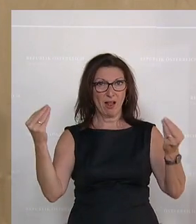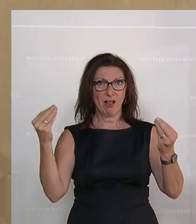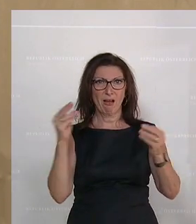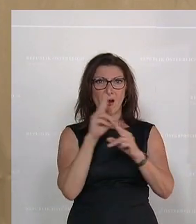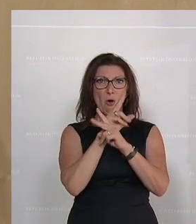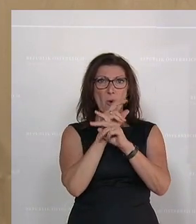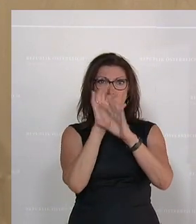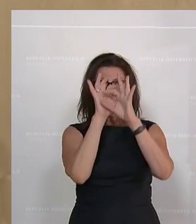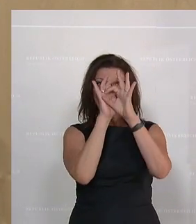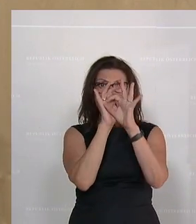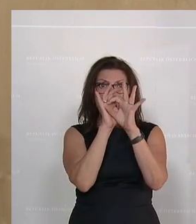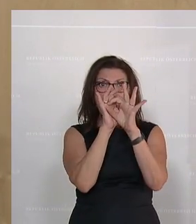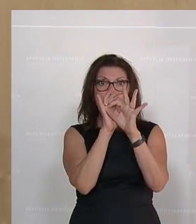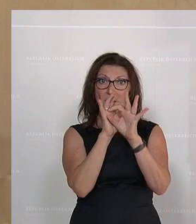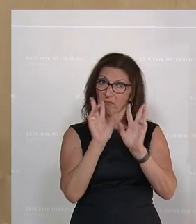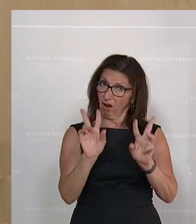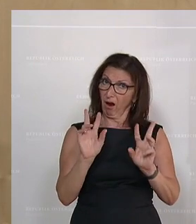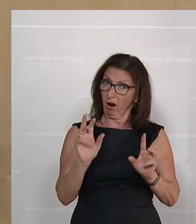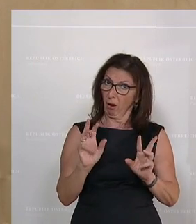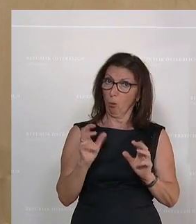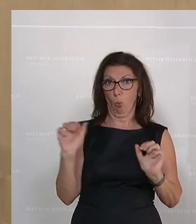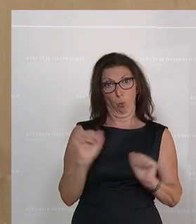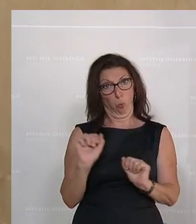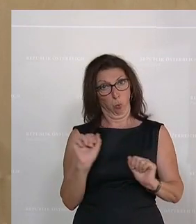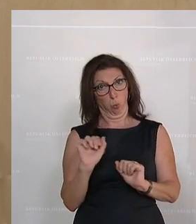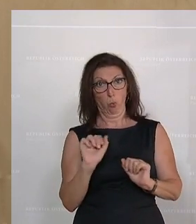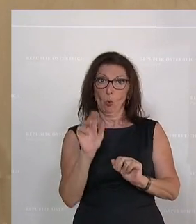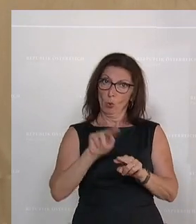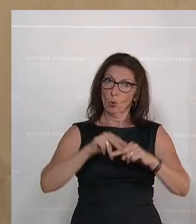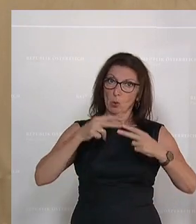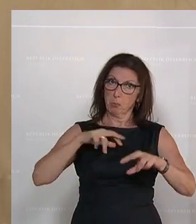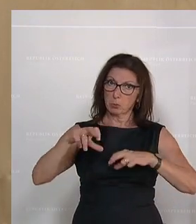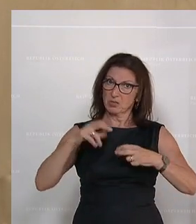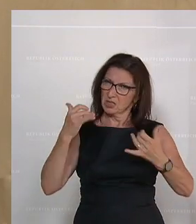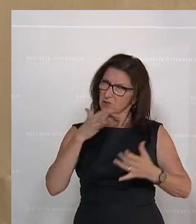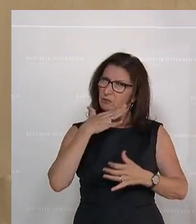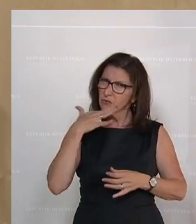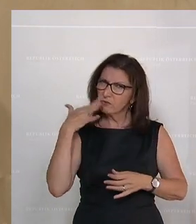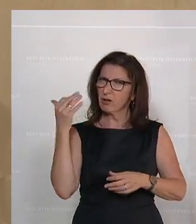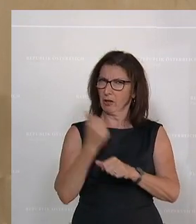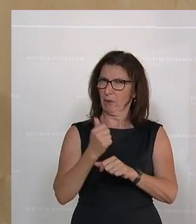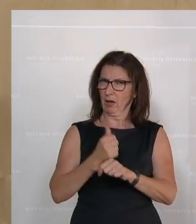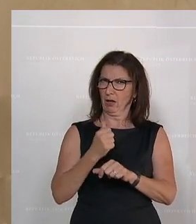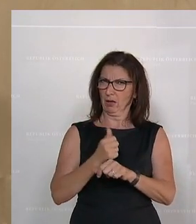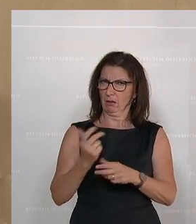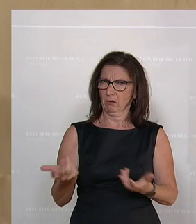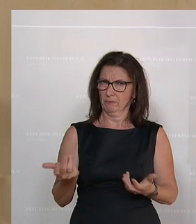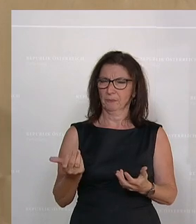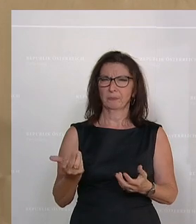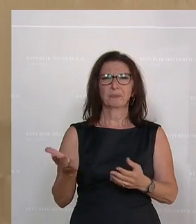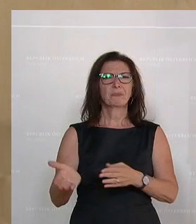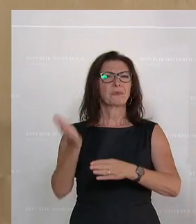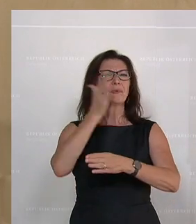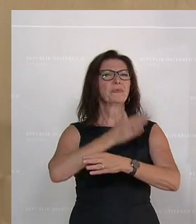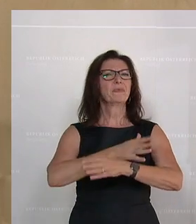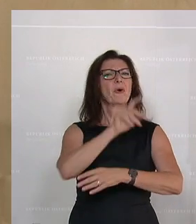republik strengt sich hier gewaltig an hat die bundesregierung hat ja etliches auf den weg gebracht und er weiß kritisiert wurde von vorredner